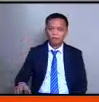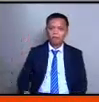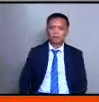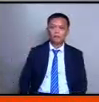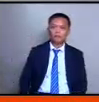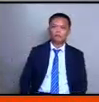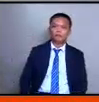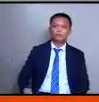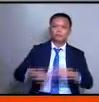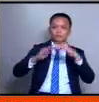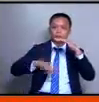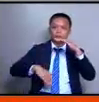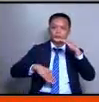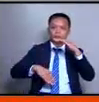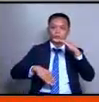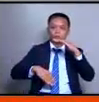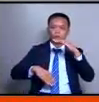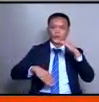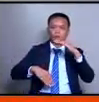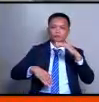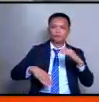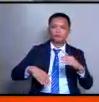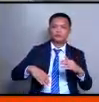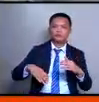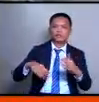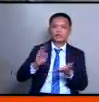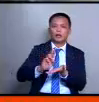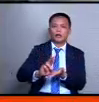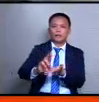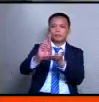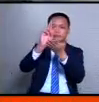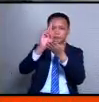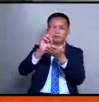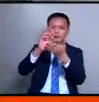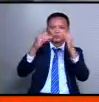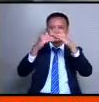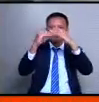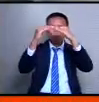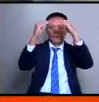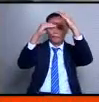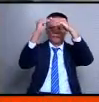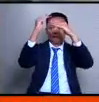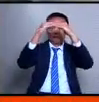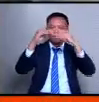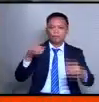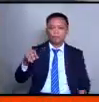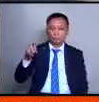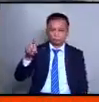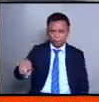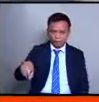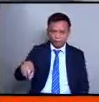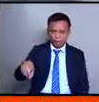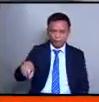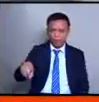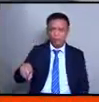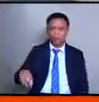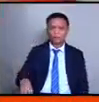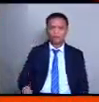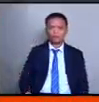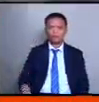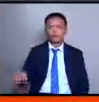rather than post-rehabilitation after the disaster. Okay. And dapat yung may building inventory na